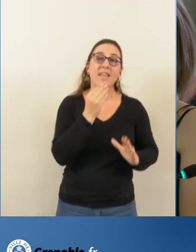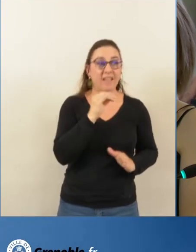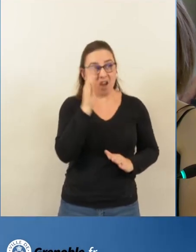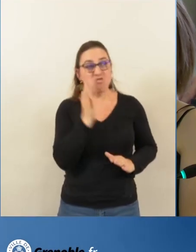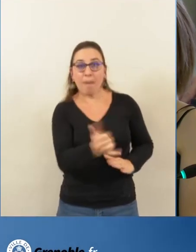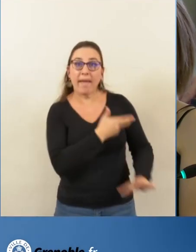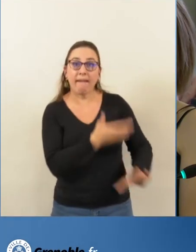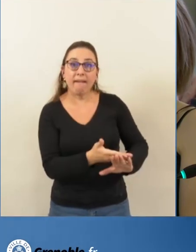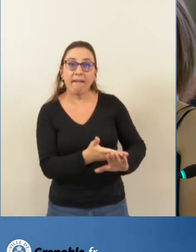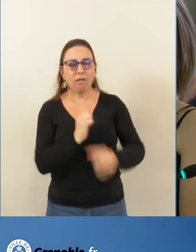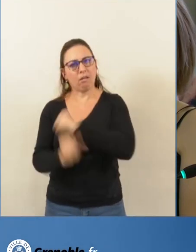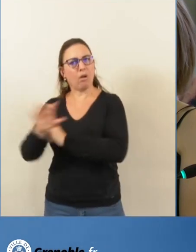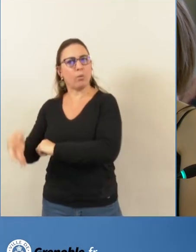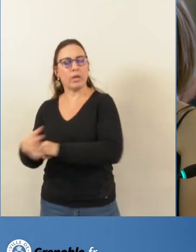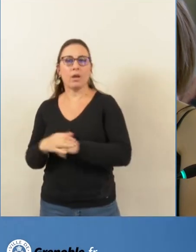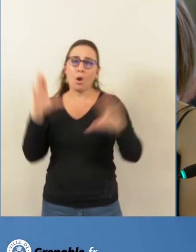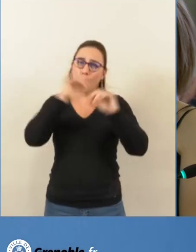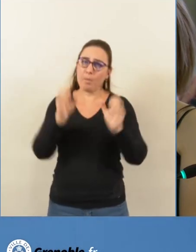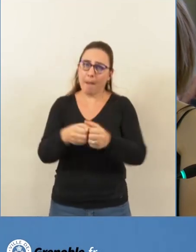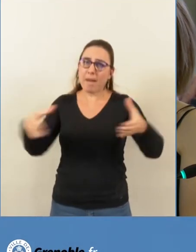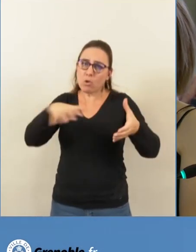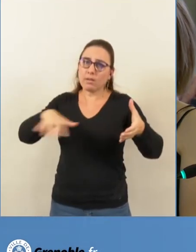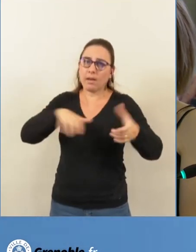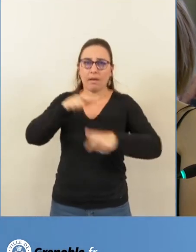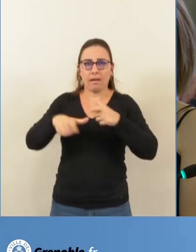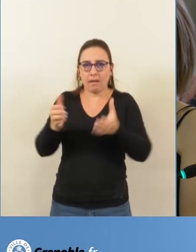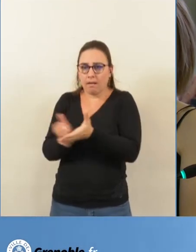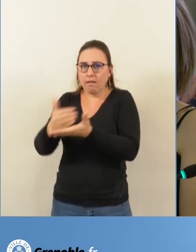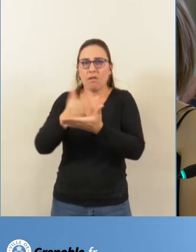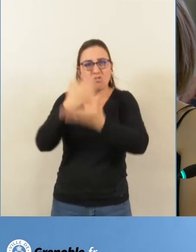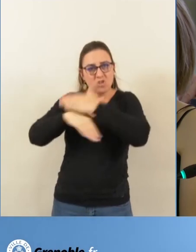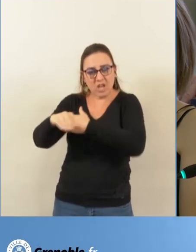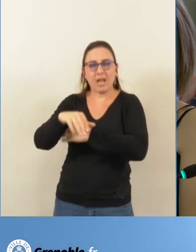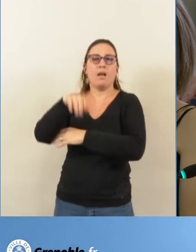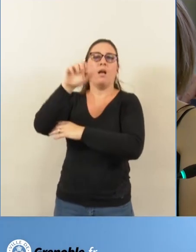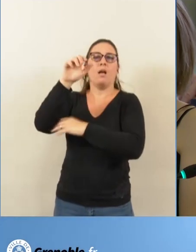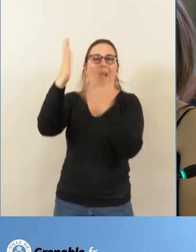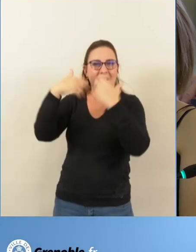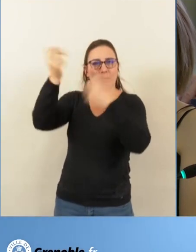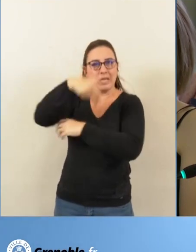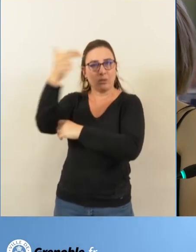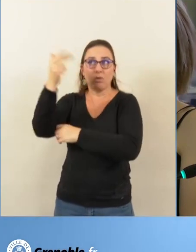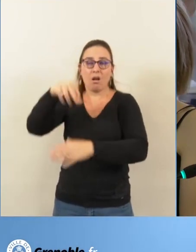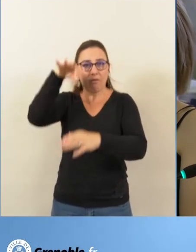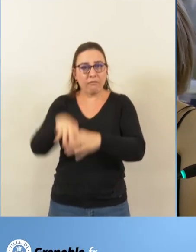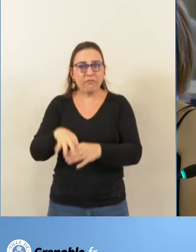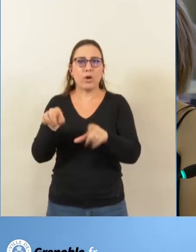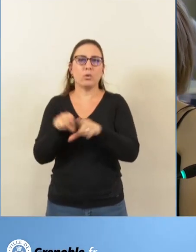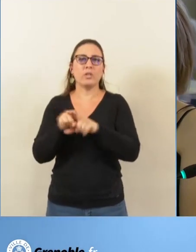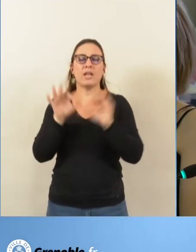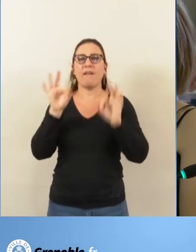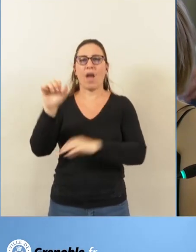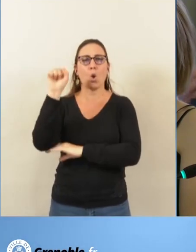deuxièmement je vous rappelle aussi qu'au sein de votre majorité il y a des parties qui à l'Assemblée nationale ont voté la résolution communiste